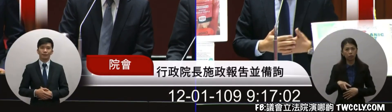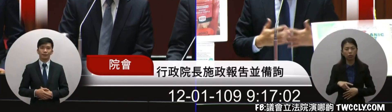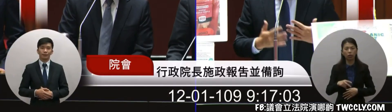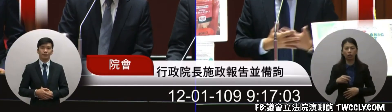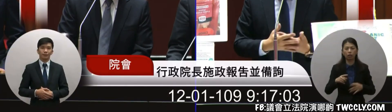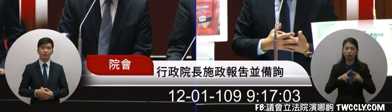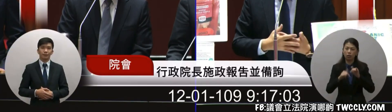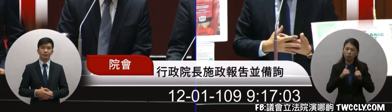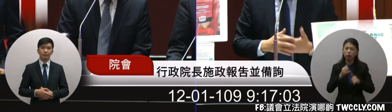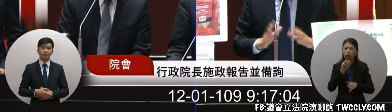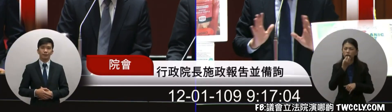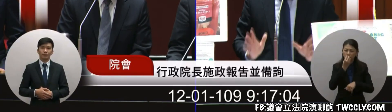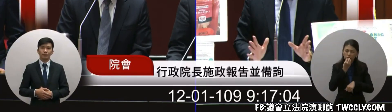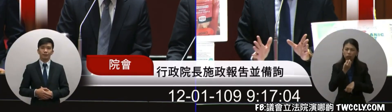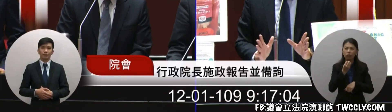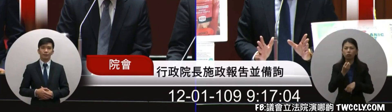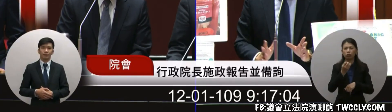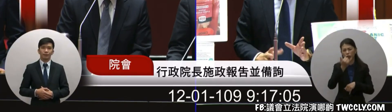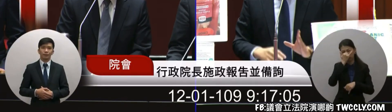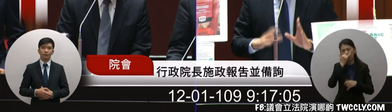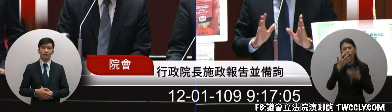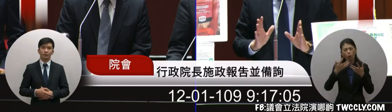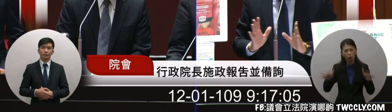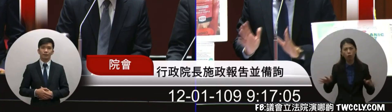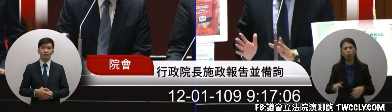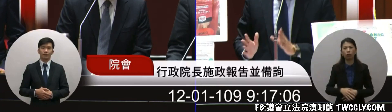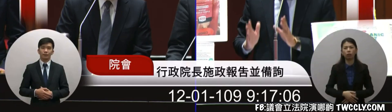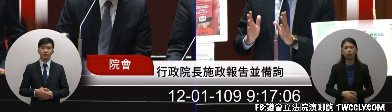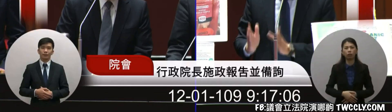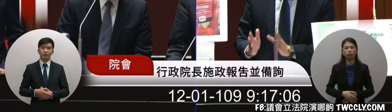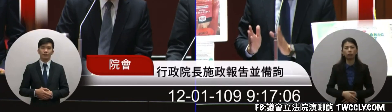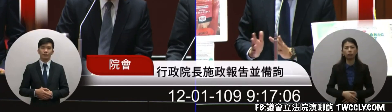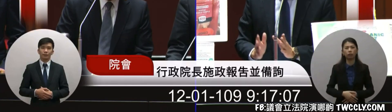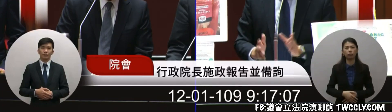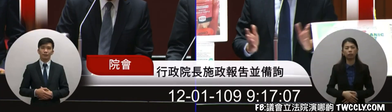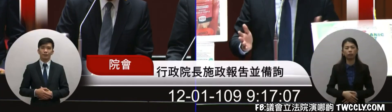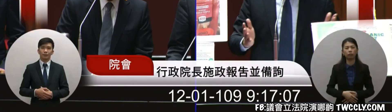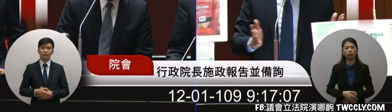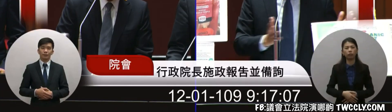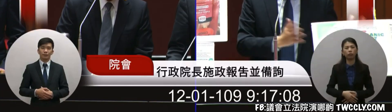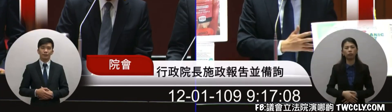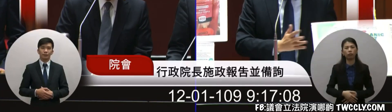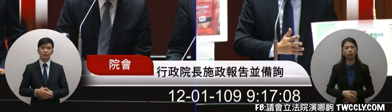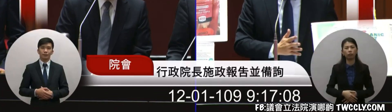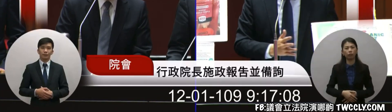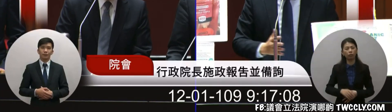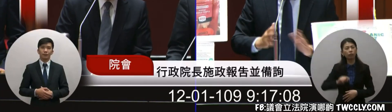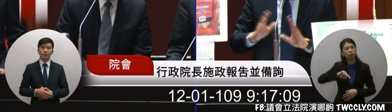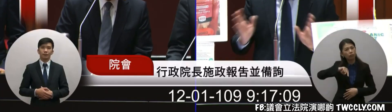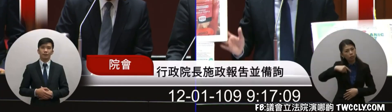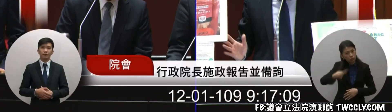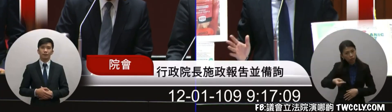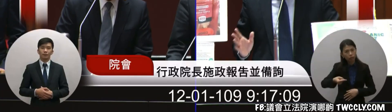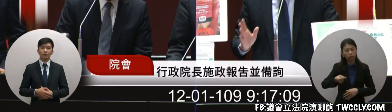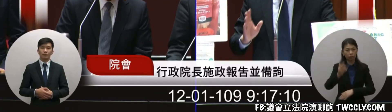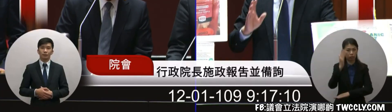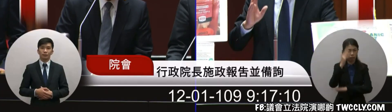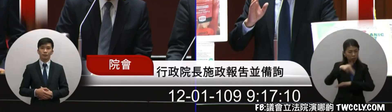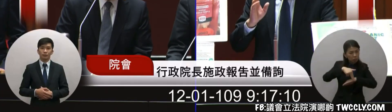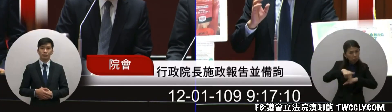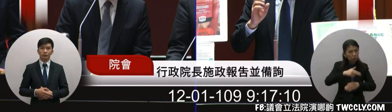惯，其实猪肉真的就是一个大宗哈。而且之所以这样讲，是因为我们后续哈做的这些事情